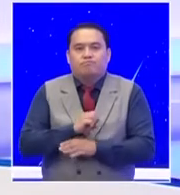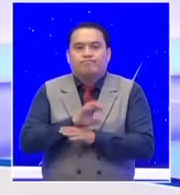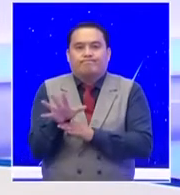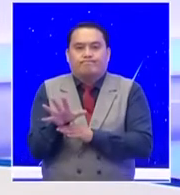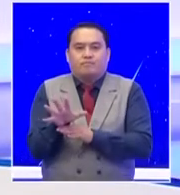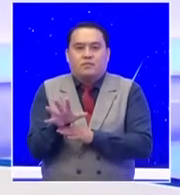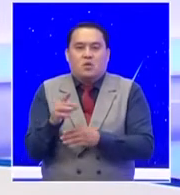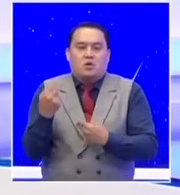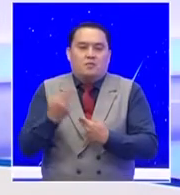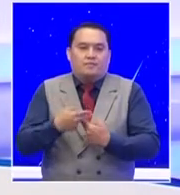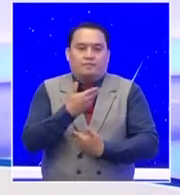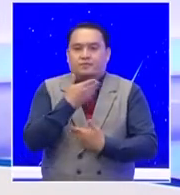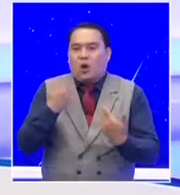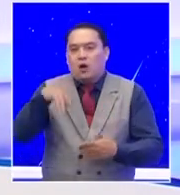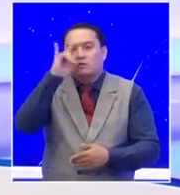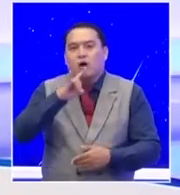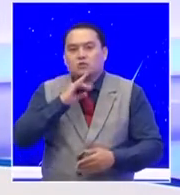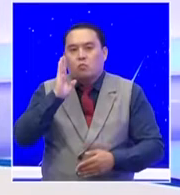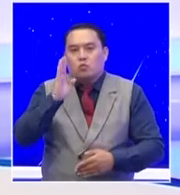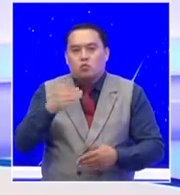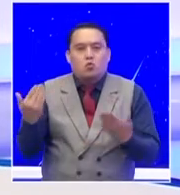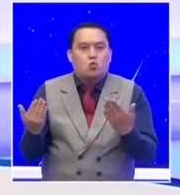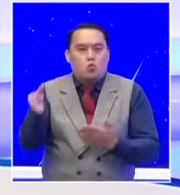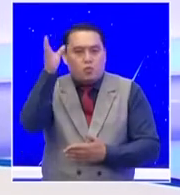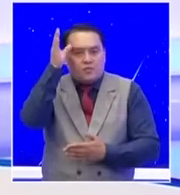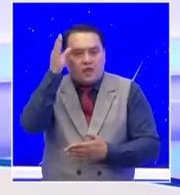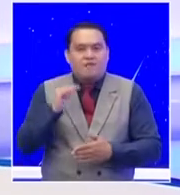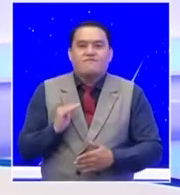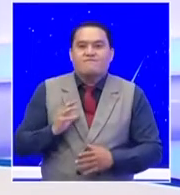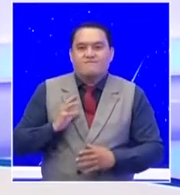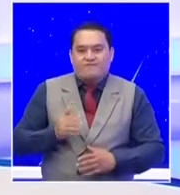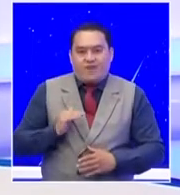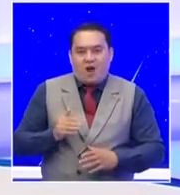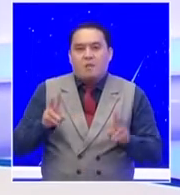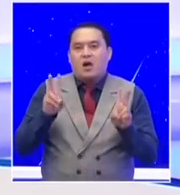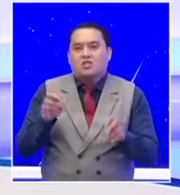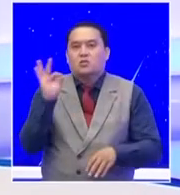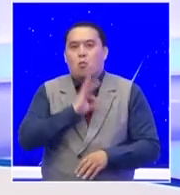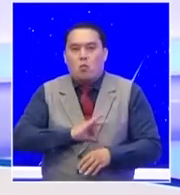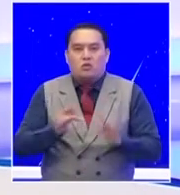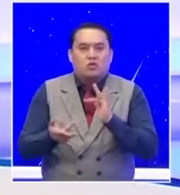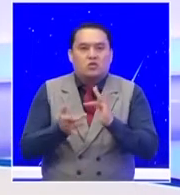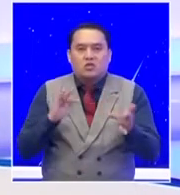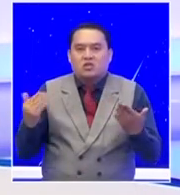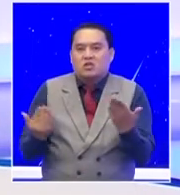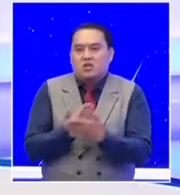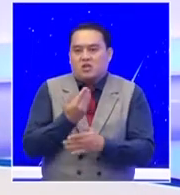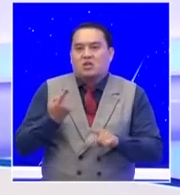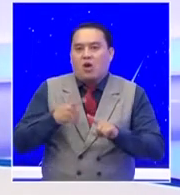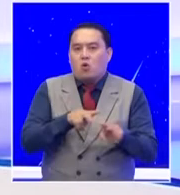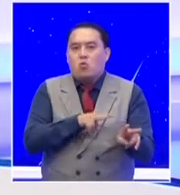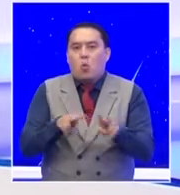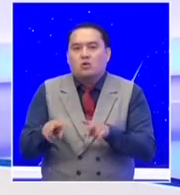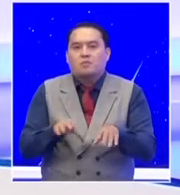Коронавирус не преграда. В Казахстане появится умная ферма. Ее преимуществом станет использование IT-технологий. Контроль за